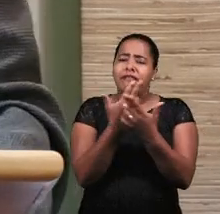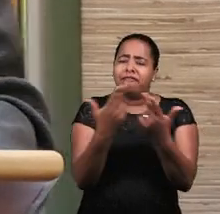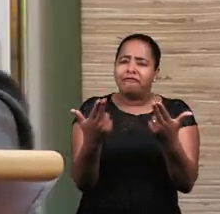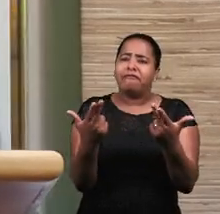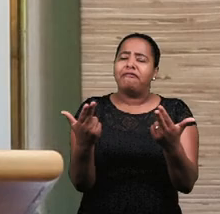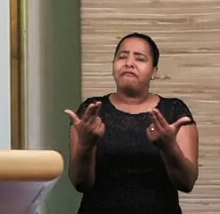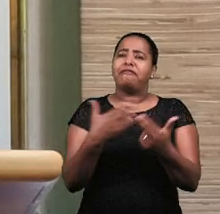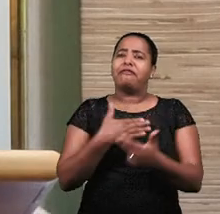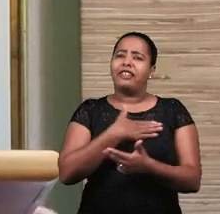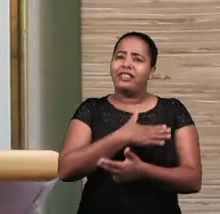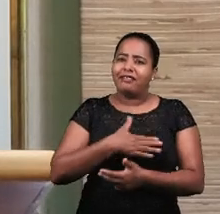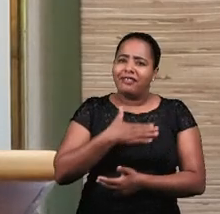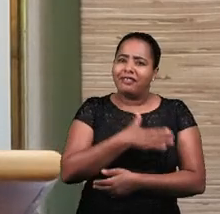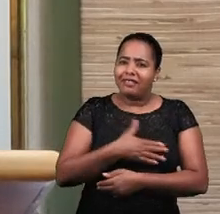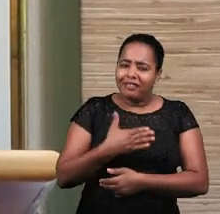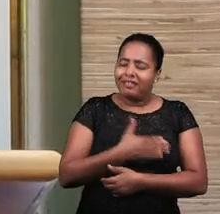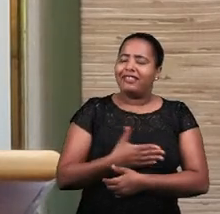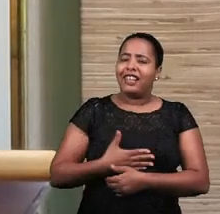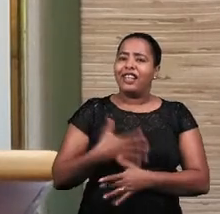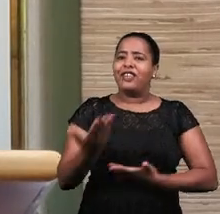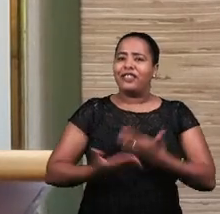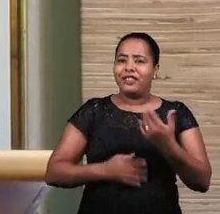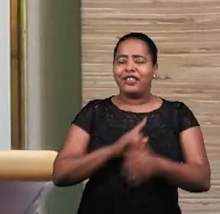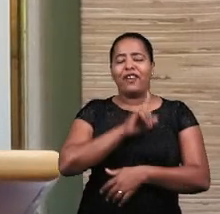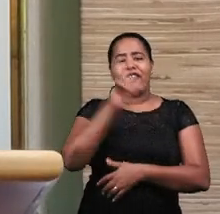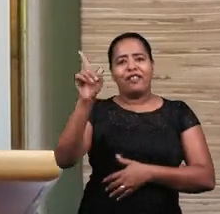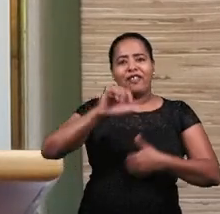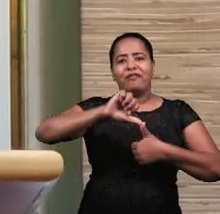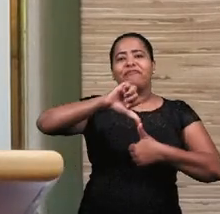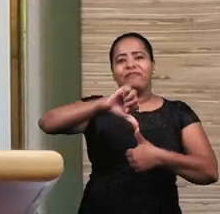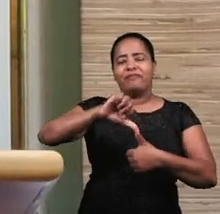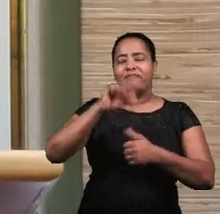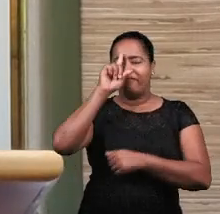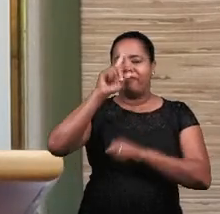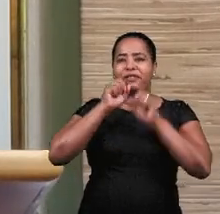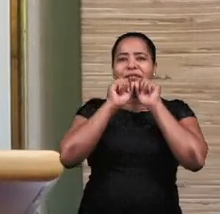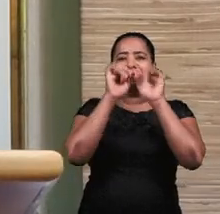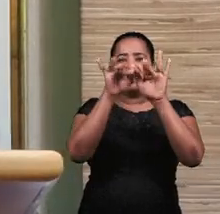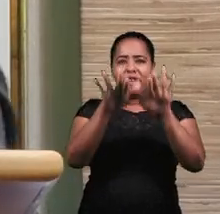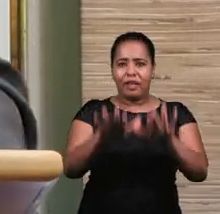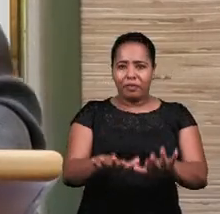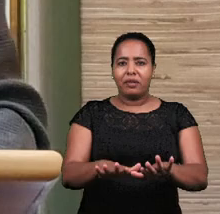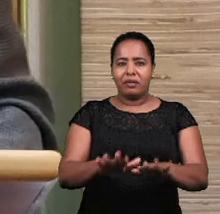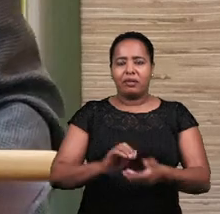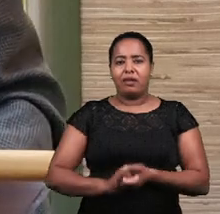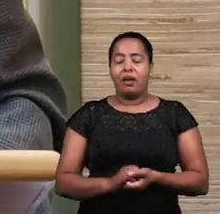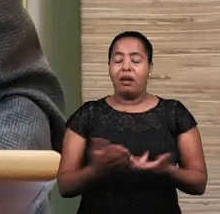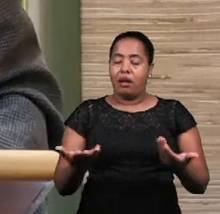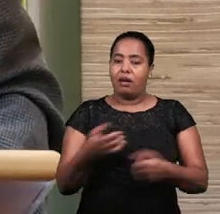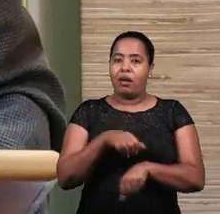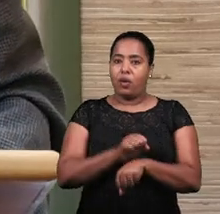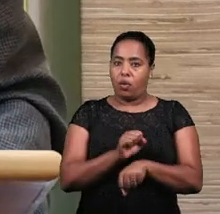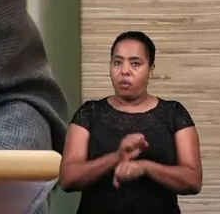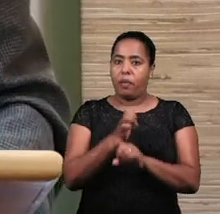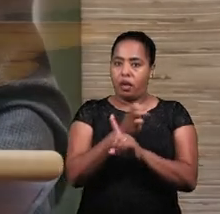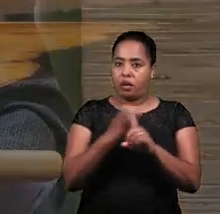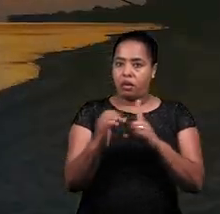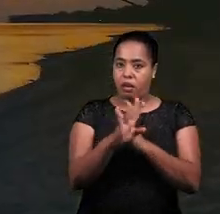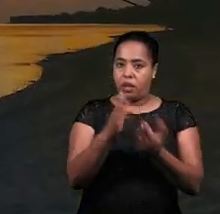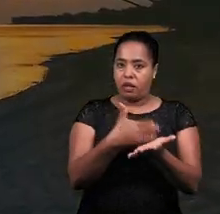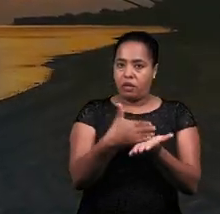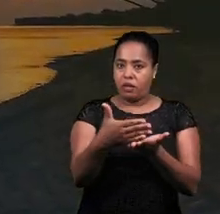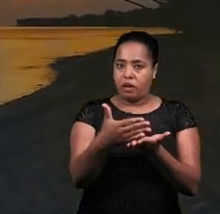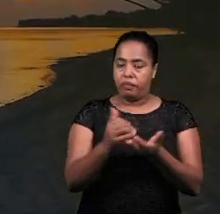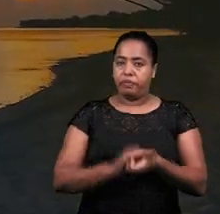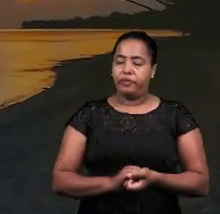beaucoup d'affection à ces frères et sœurs de l'Amérique centrale. Que Dieu bénisse à tous. Nous allons attendre ici le moment de l'école biblique dominicale.